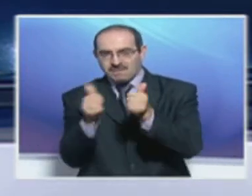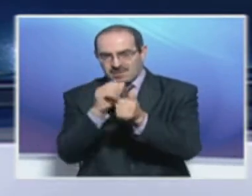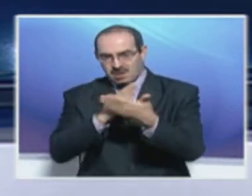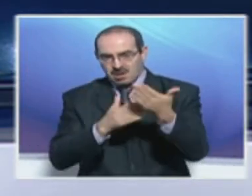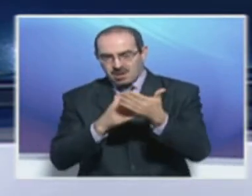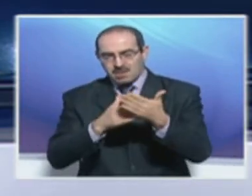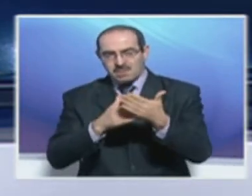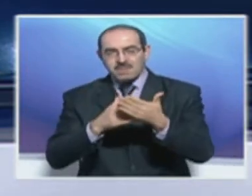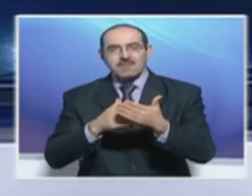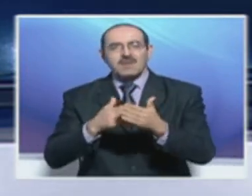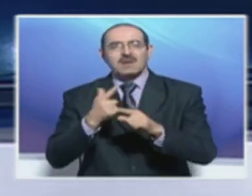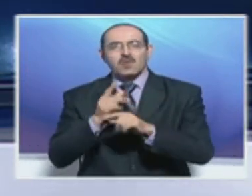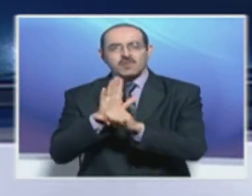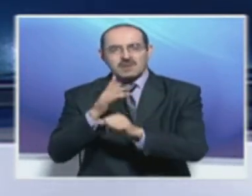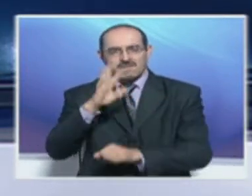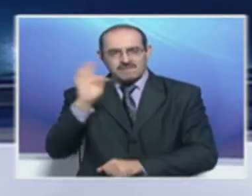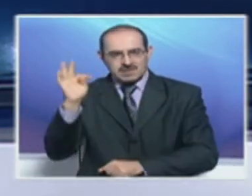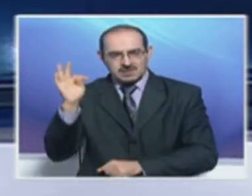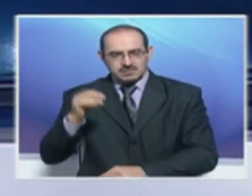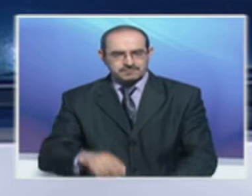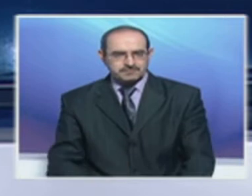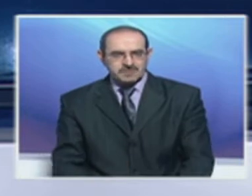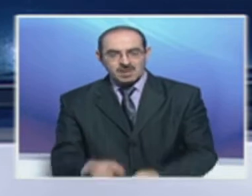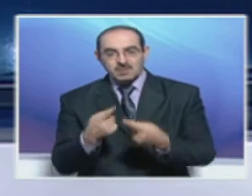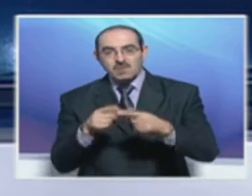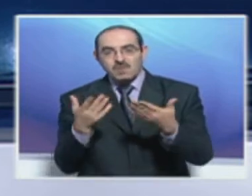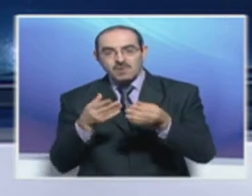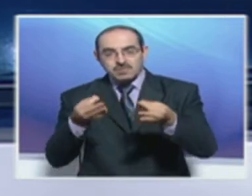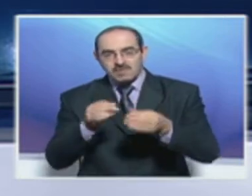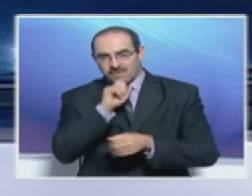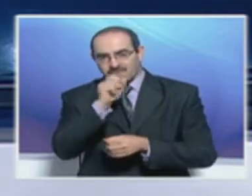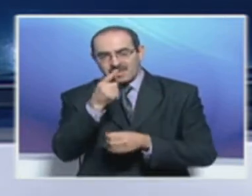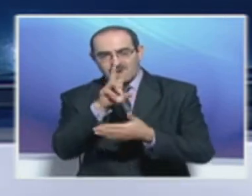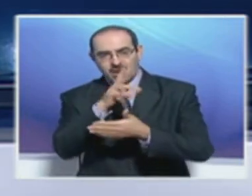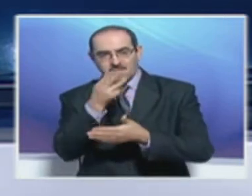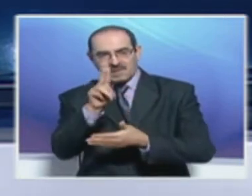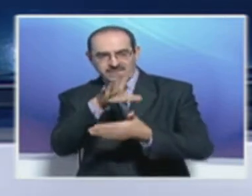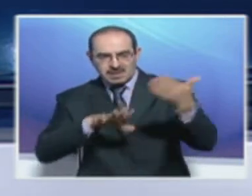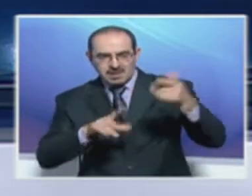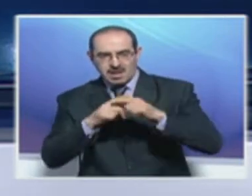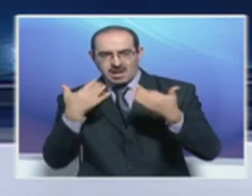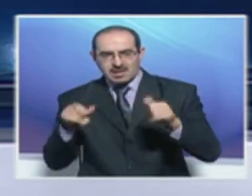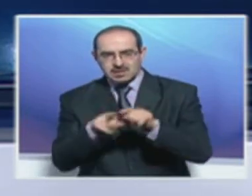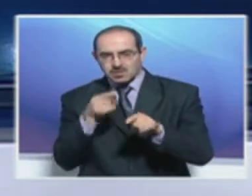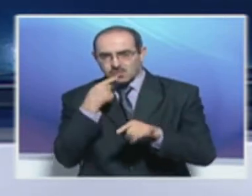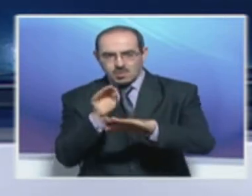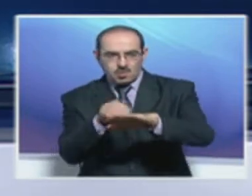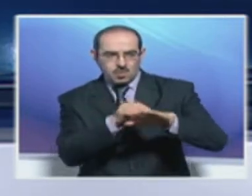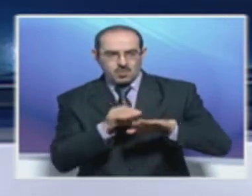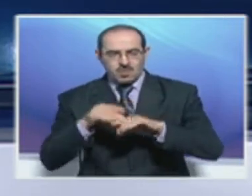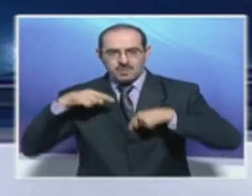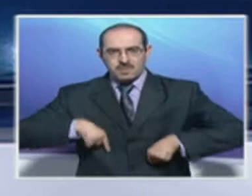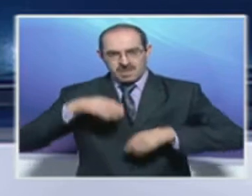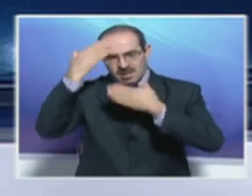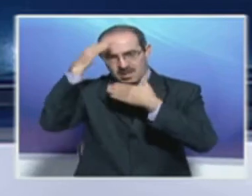نظيره الفرنسي جون إيف لودريان. توجت بإصدار بيان الجزائر، دعا من خلاله وزراء الشؤون